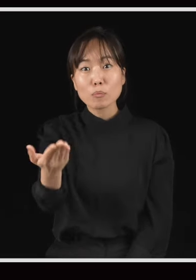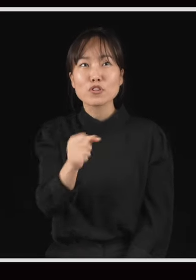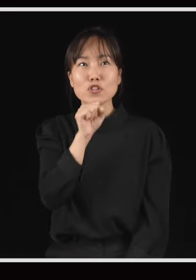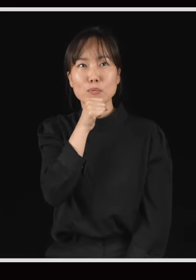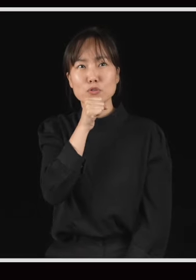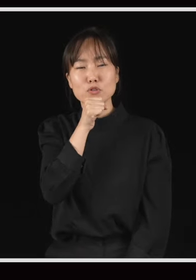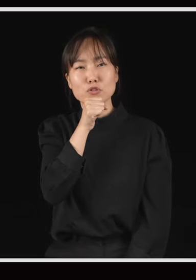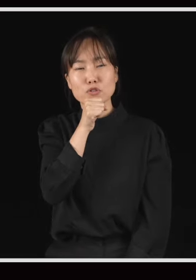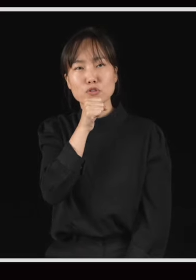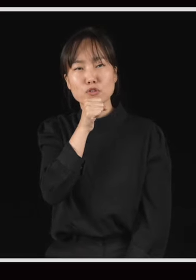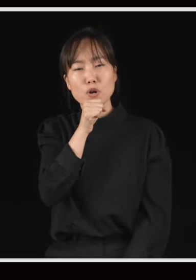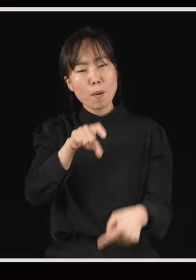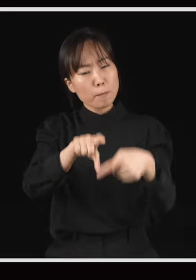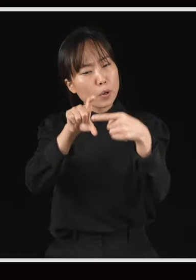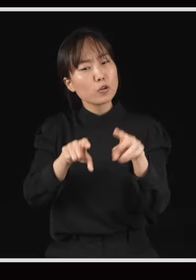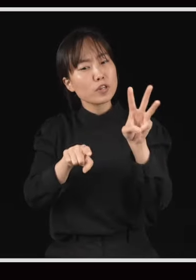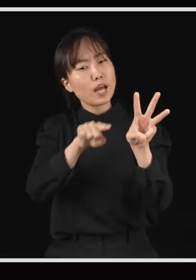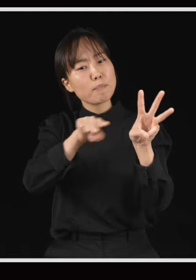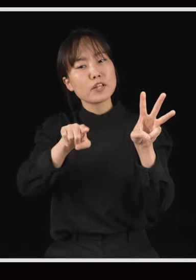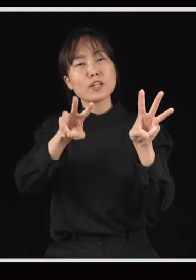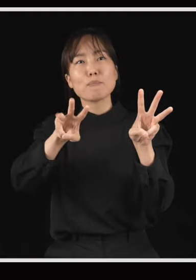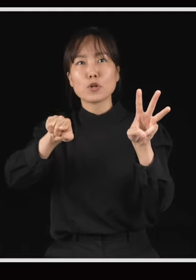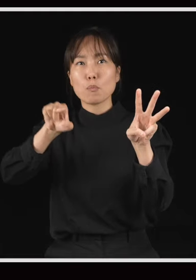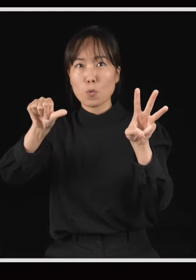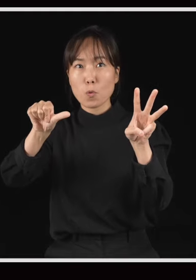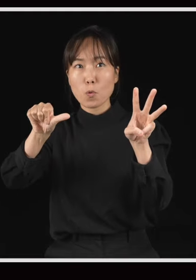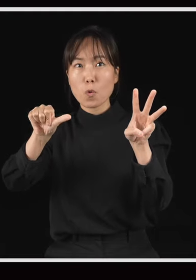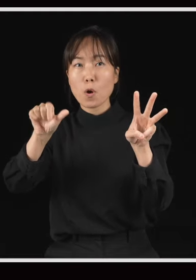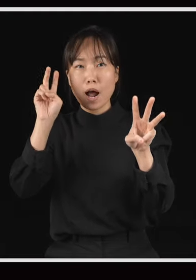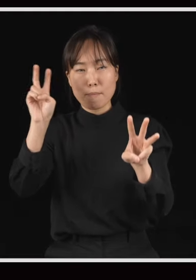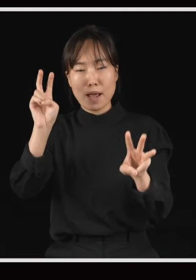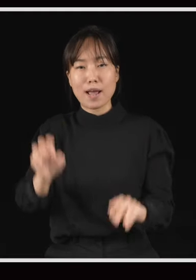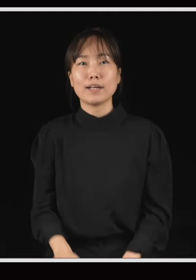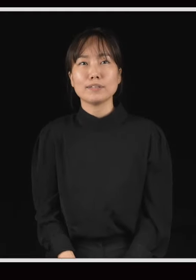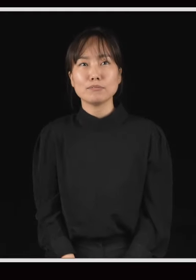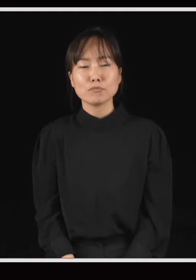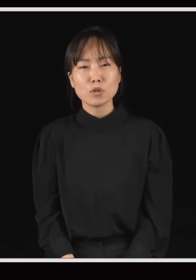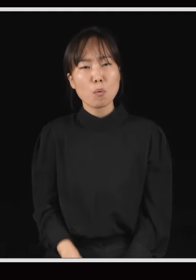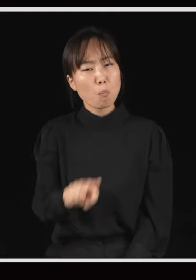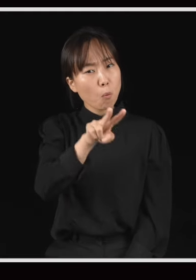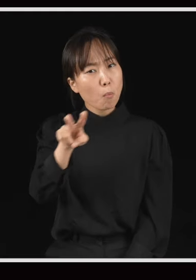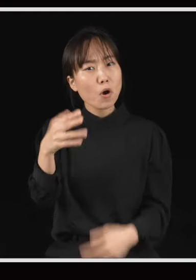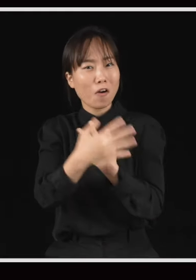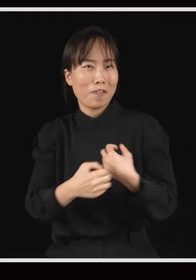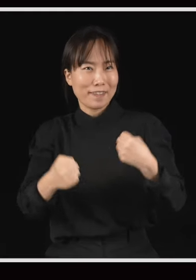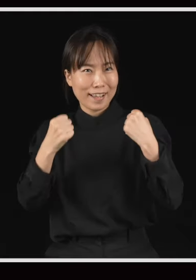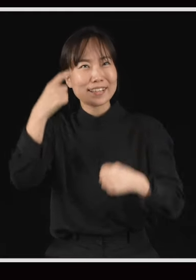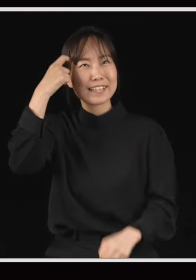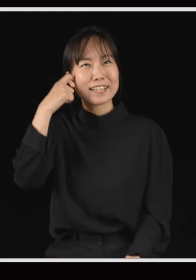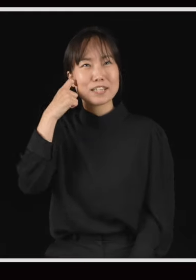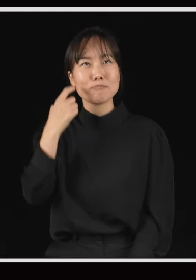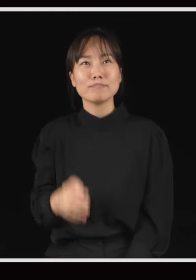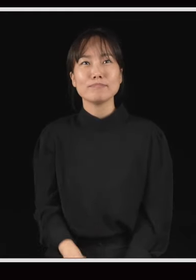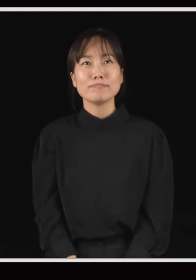제 생각에는 평균 한 3점이나 3.5점 정도는 나올 것 같습니다. 다들 되게 건강해